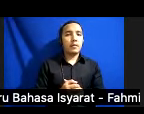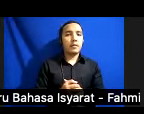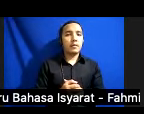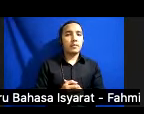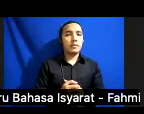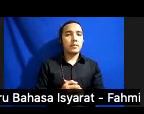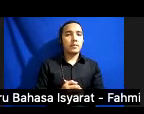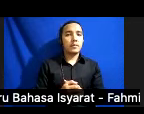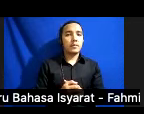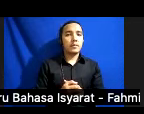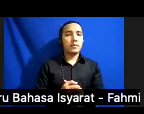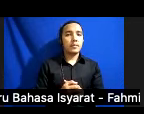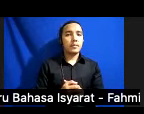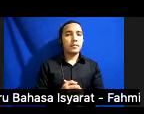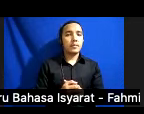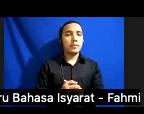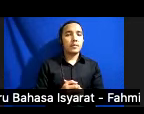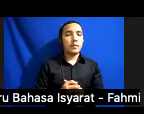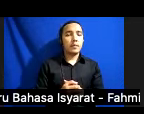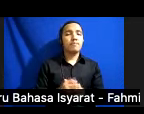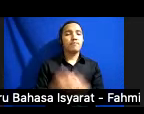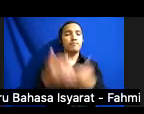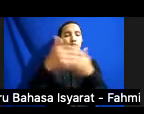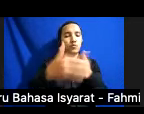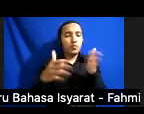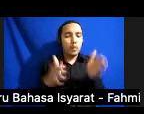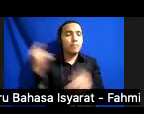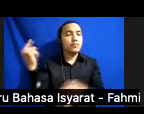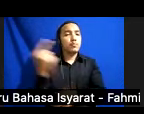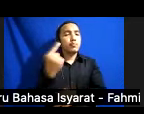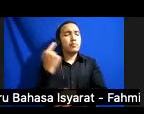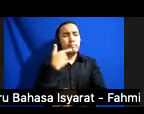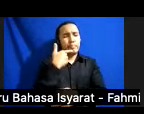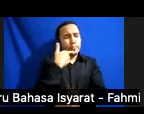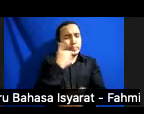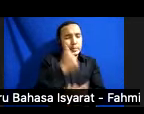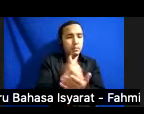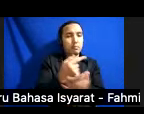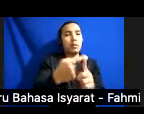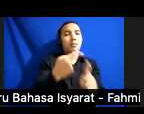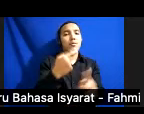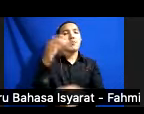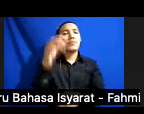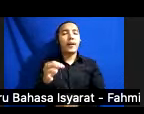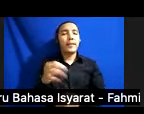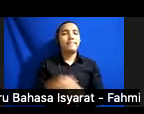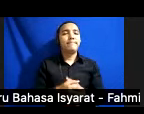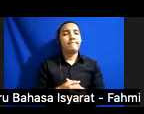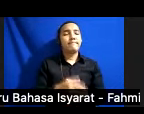Ruang publik adalah bagian penting dari kota yang menopang berbagai aspek kehidupan warga di kota, terutama sosial dan